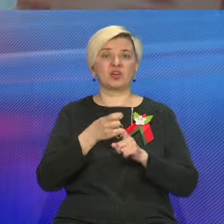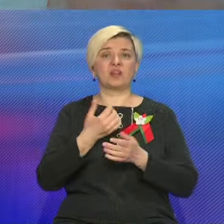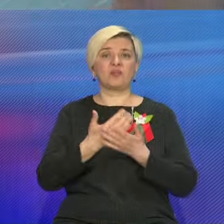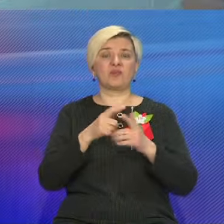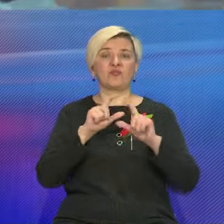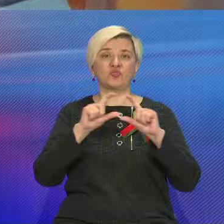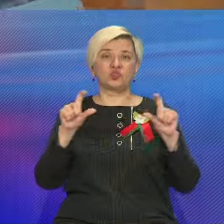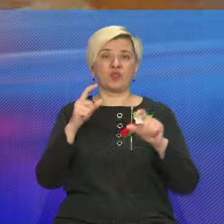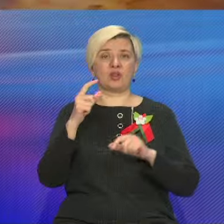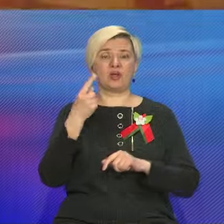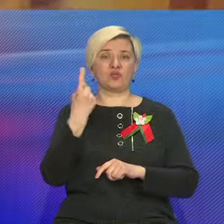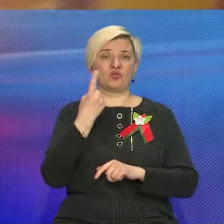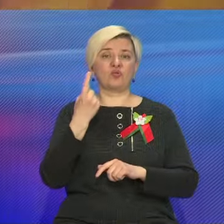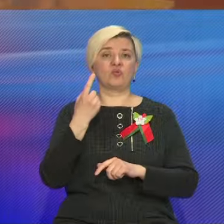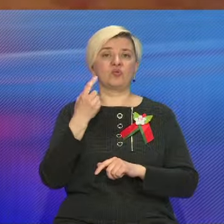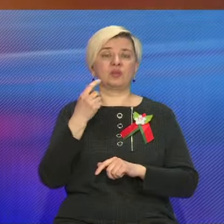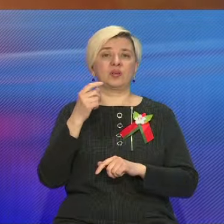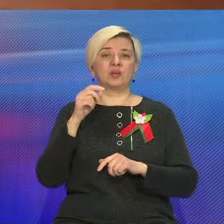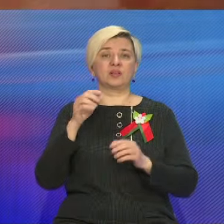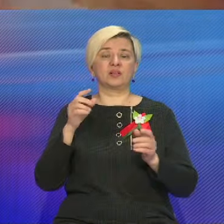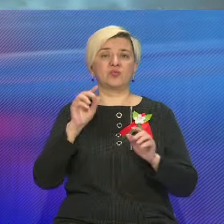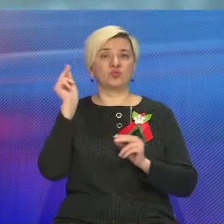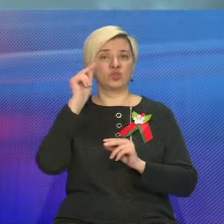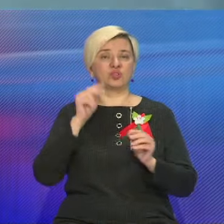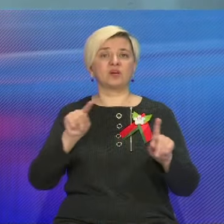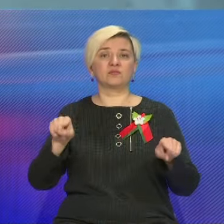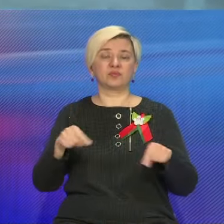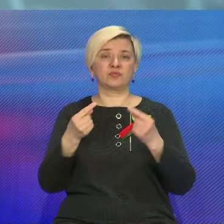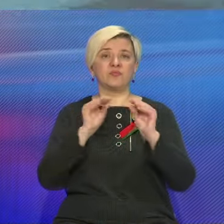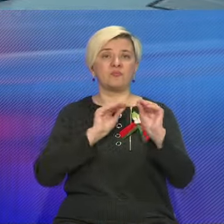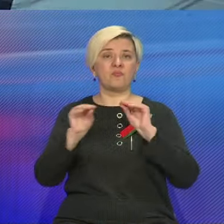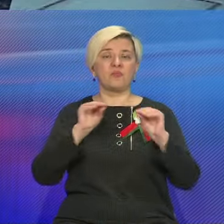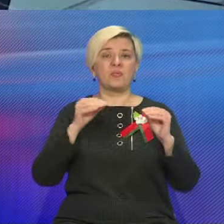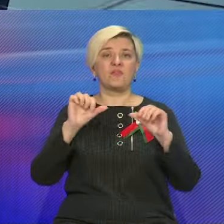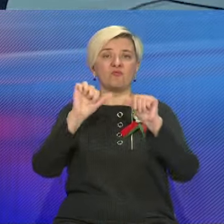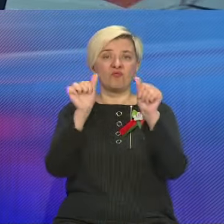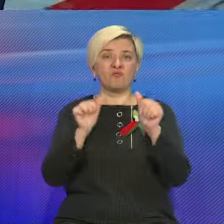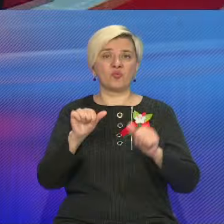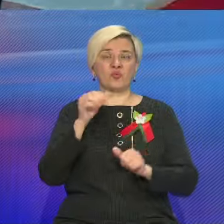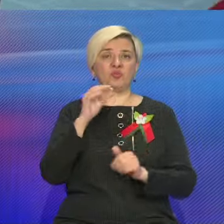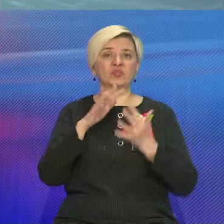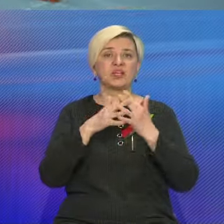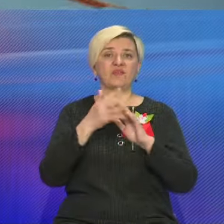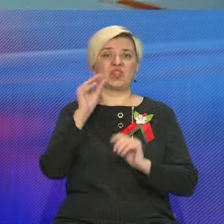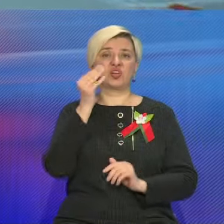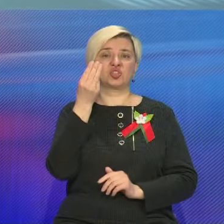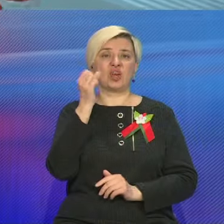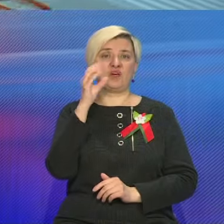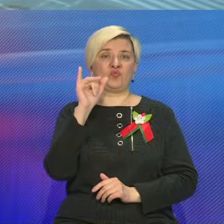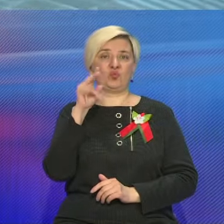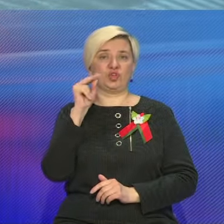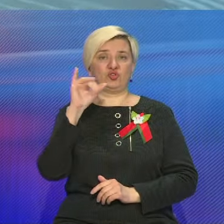створили макет-реконструкцію, яка узнавляє трагедію вьоски Шавуліча Волковицького району. Вольга Борисєвич поділиться